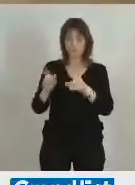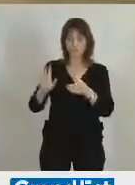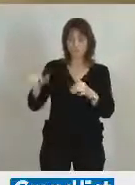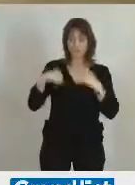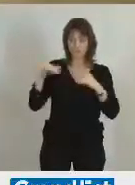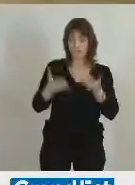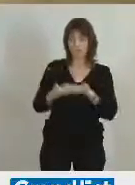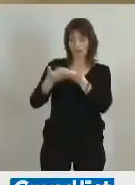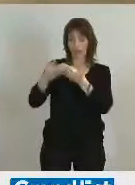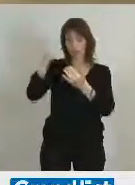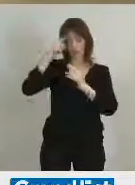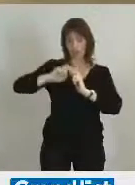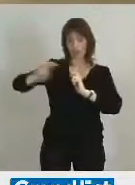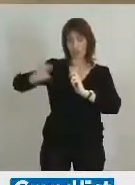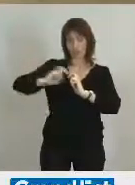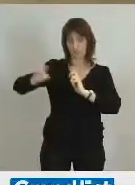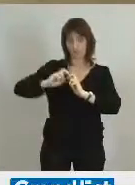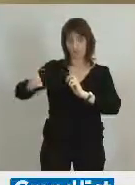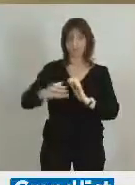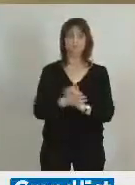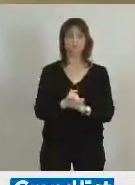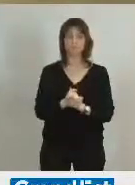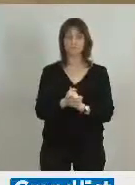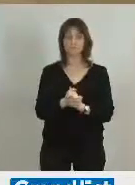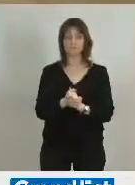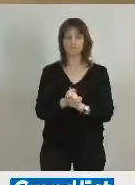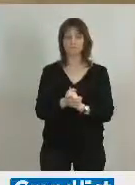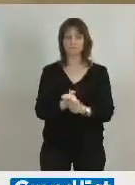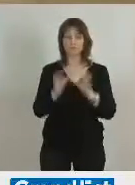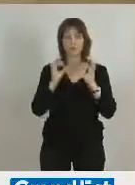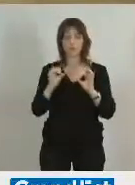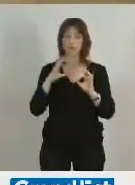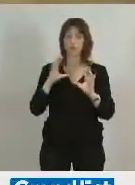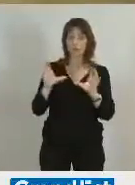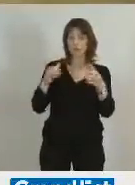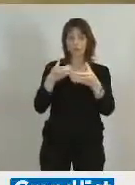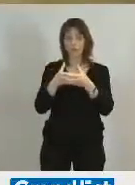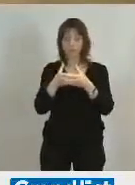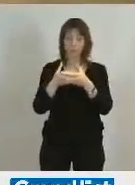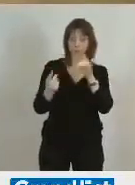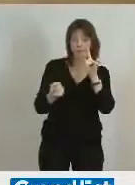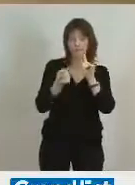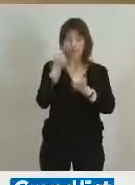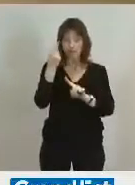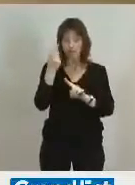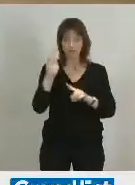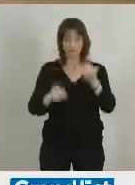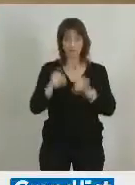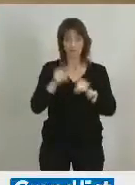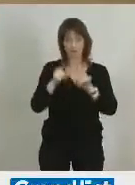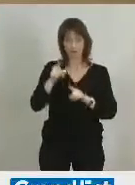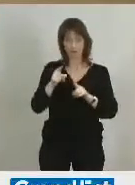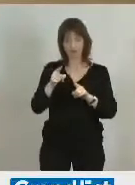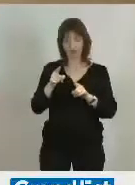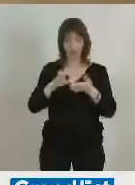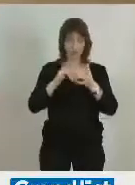à être mobiles. Compte tenu des spécificités de certaines formations, il n'est en effet pas possible de toutes les